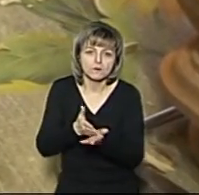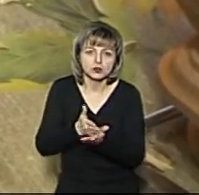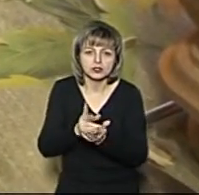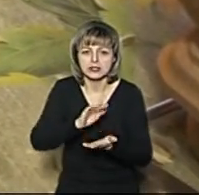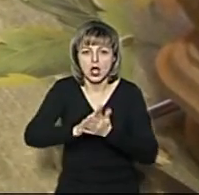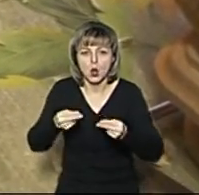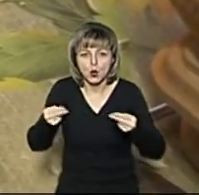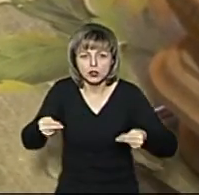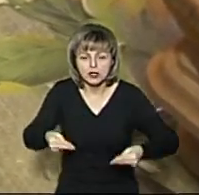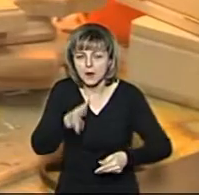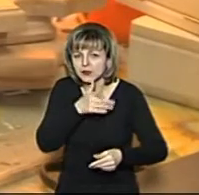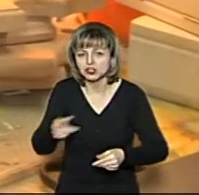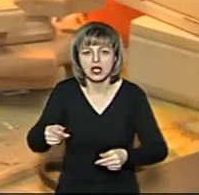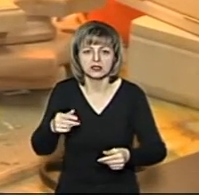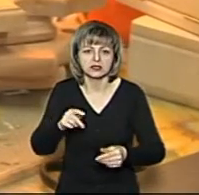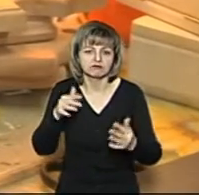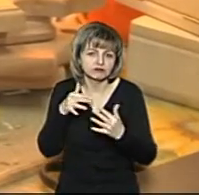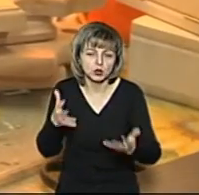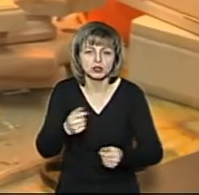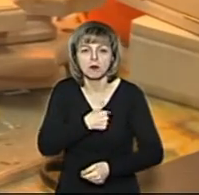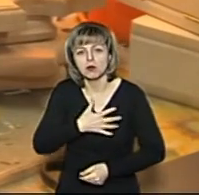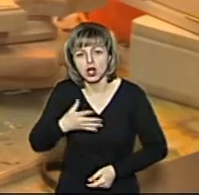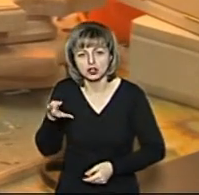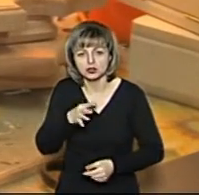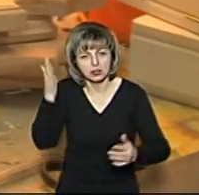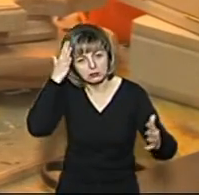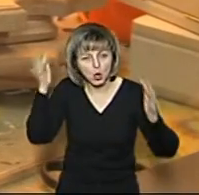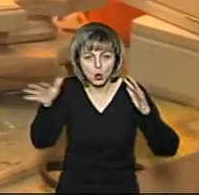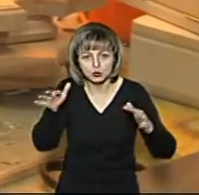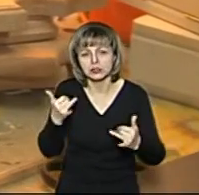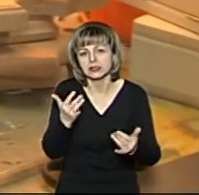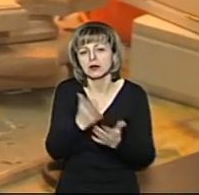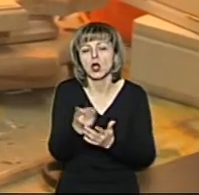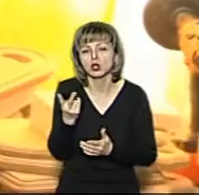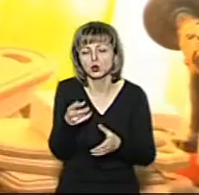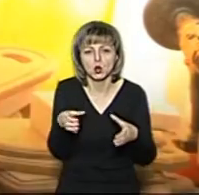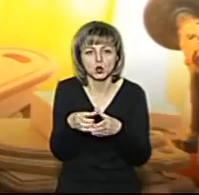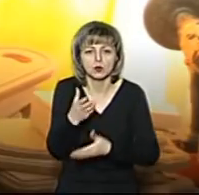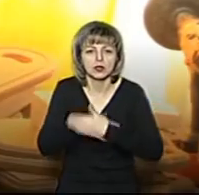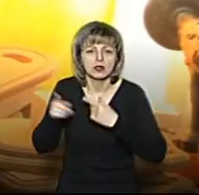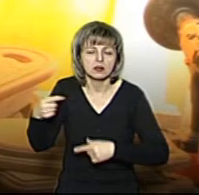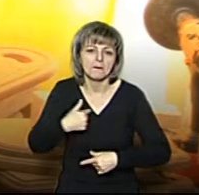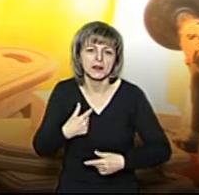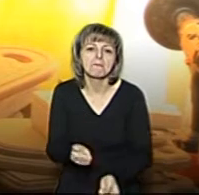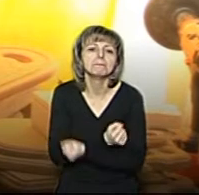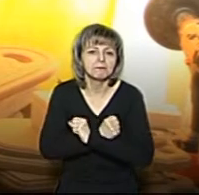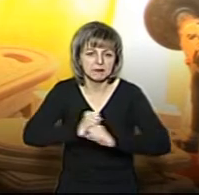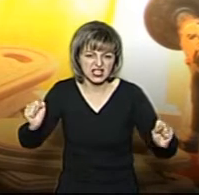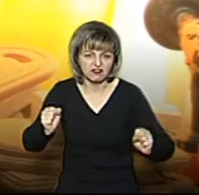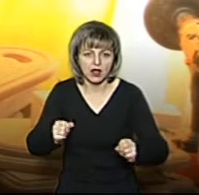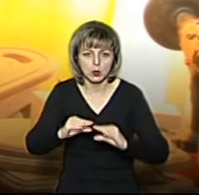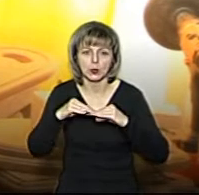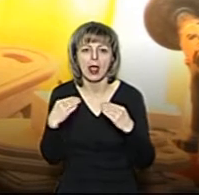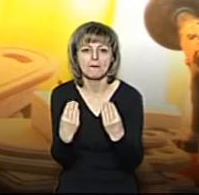за контрактом. Під час бойових дій отримав поранення і 4 контузії. Нині має 2-ту групу інвалідності. Там мене підірвало на